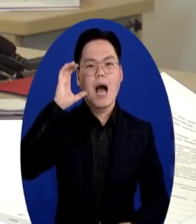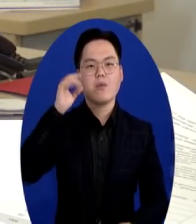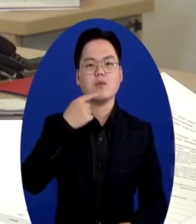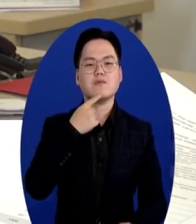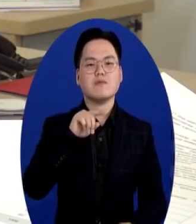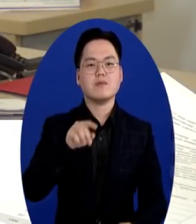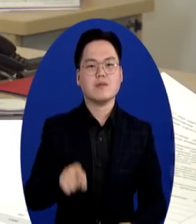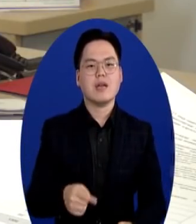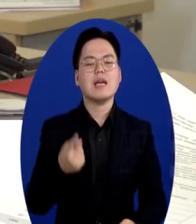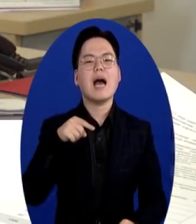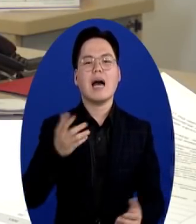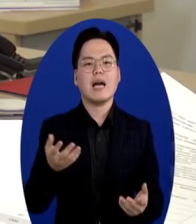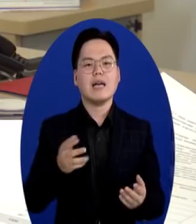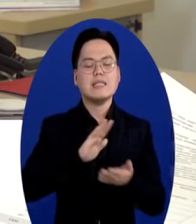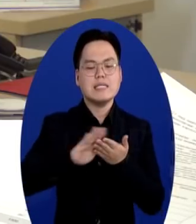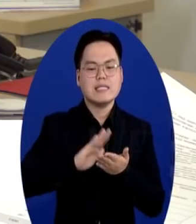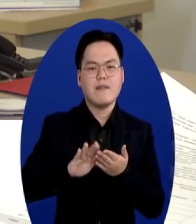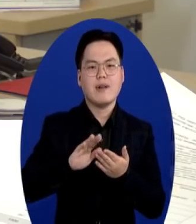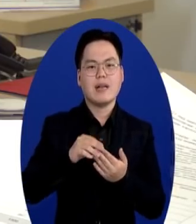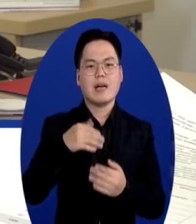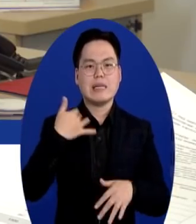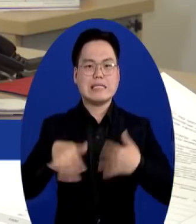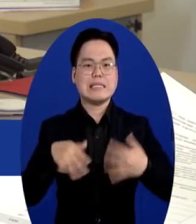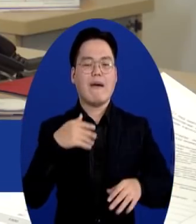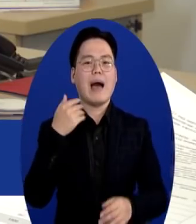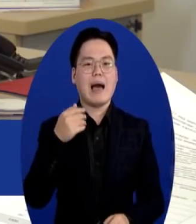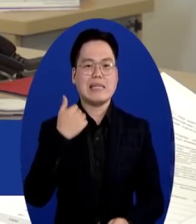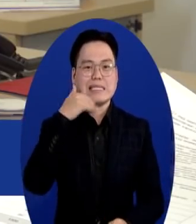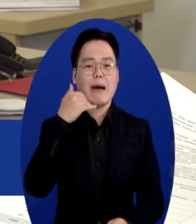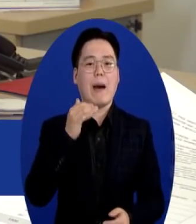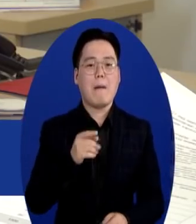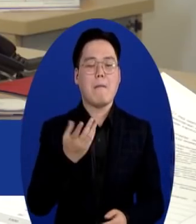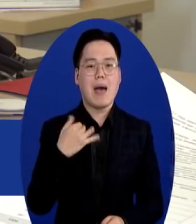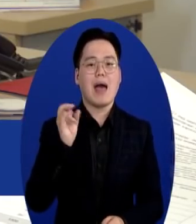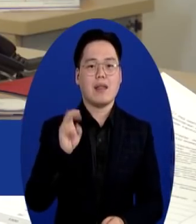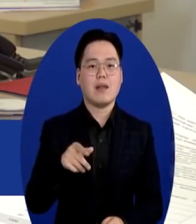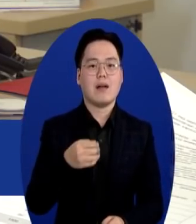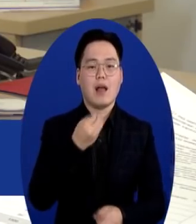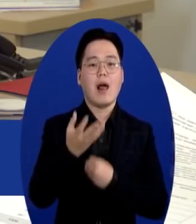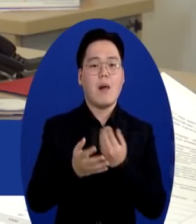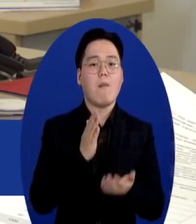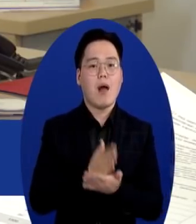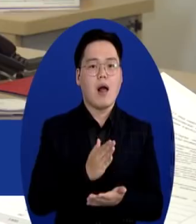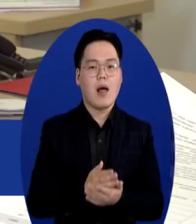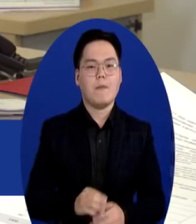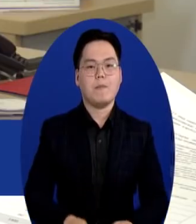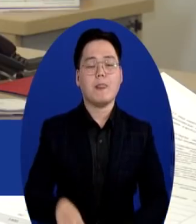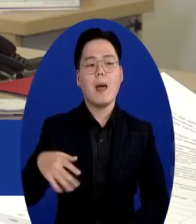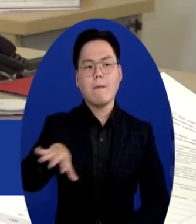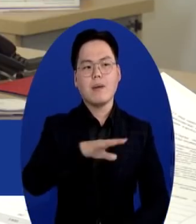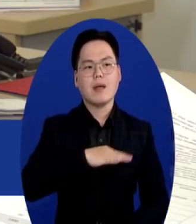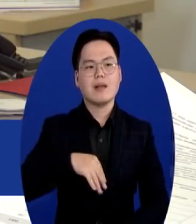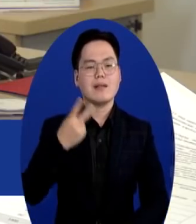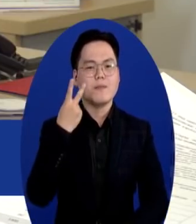Нэгдүгээр цэвэрлэгээ үйлчлэгээ, ариун цэврийн байдал нь хангалтгүй гэж ярьдаг л да. Энд дээр энэ тал дээр бид нар бол одоо